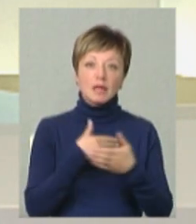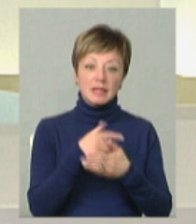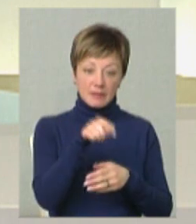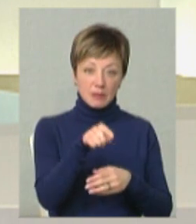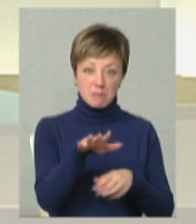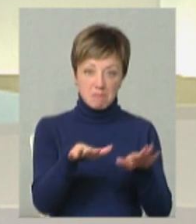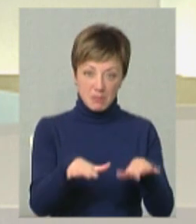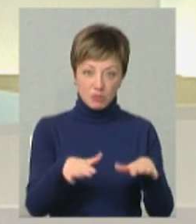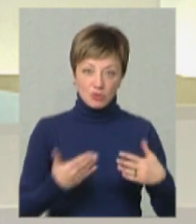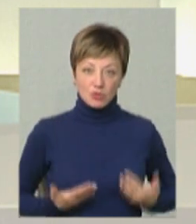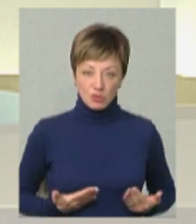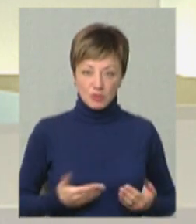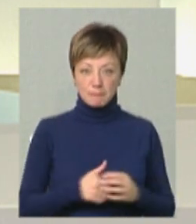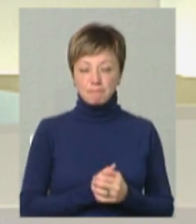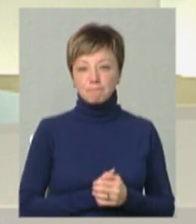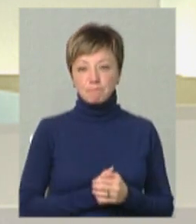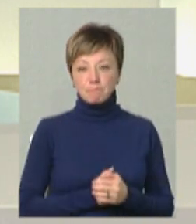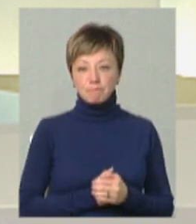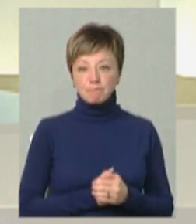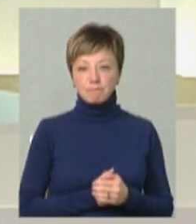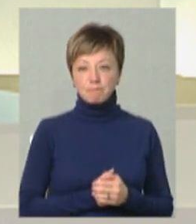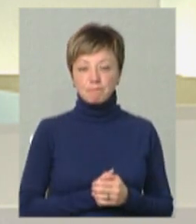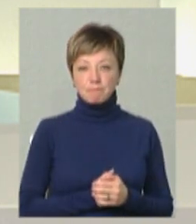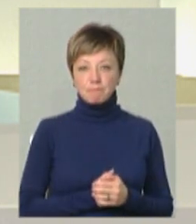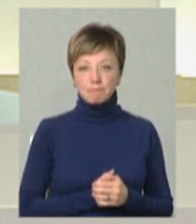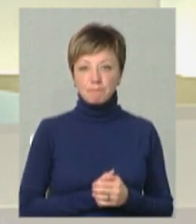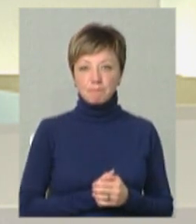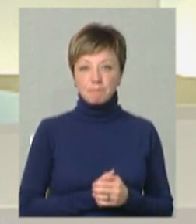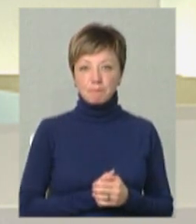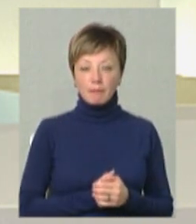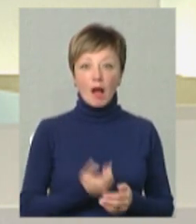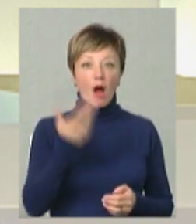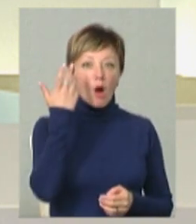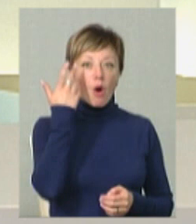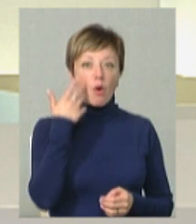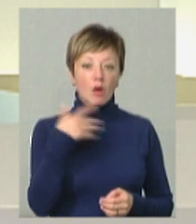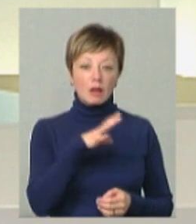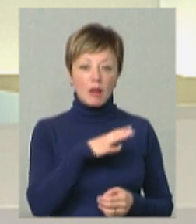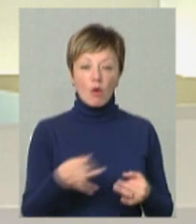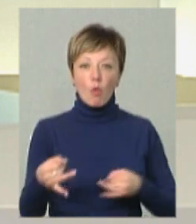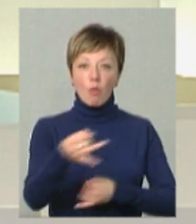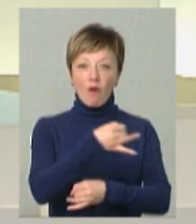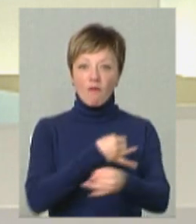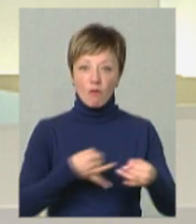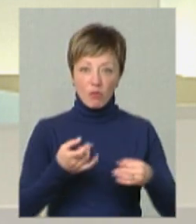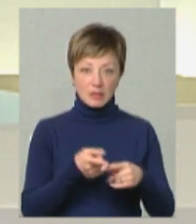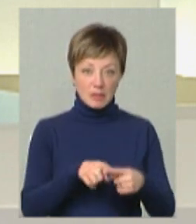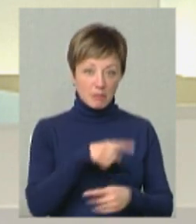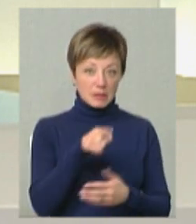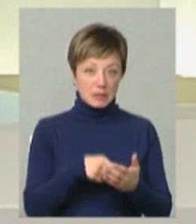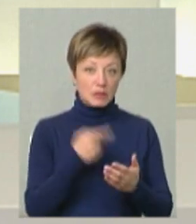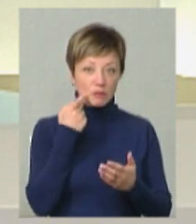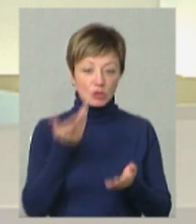групи активу того чи іншого садівничого товариства. І коли ми обговорювали це питання, ми